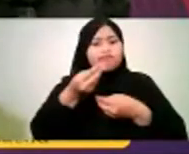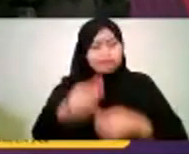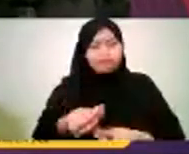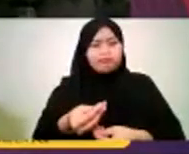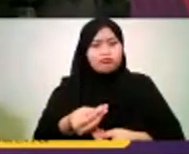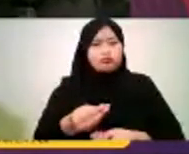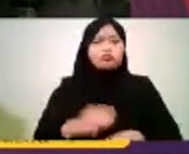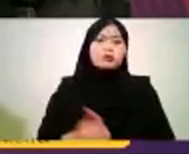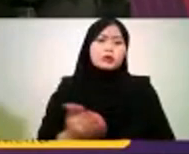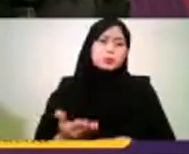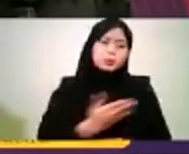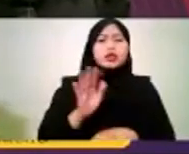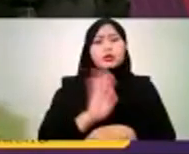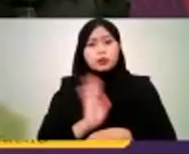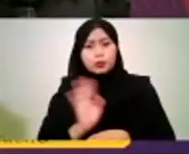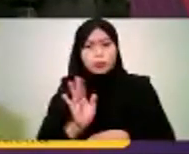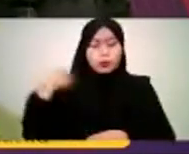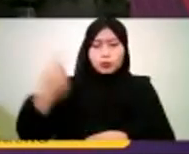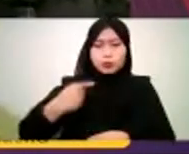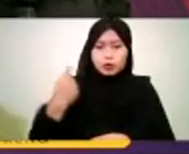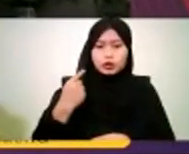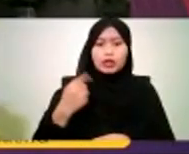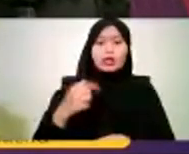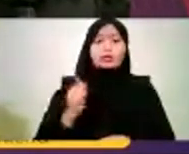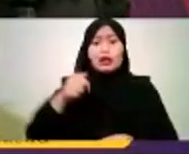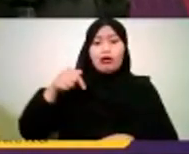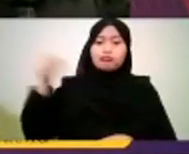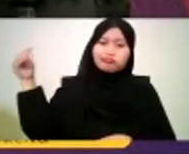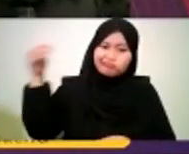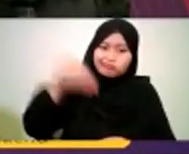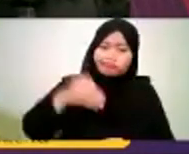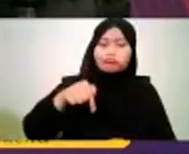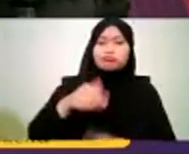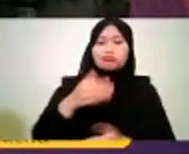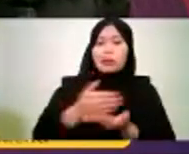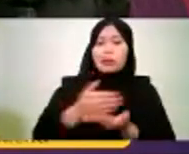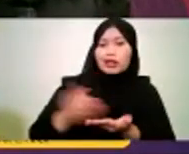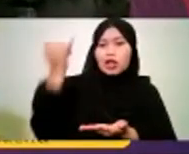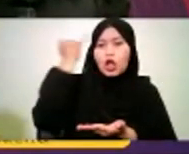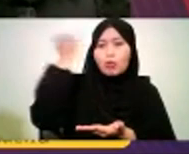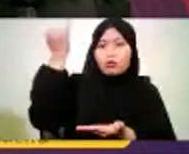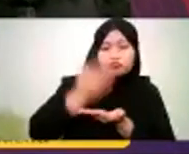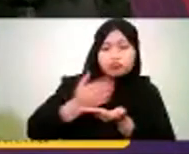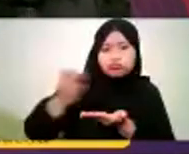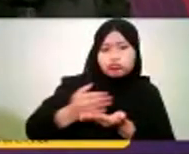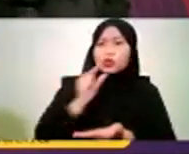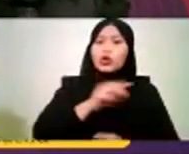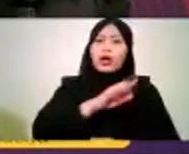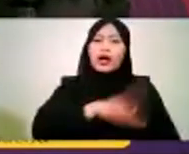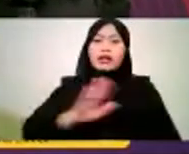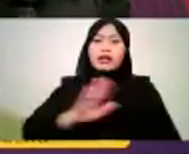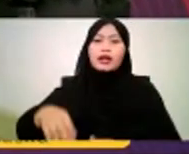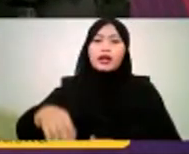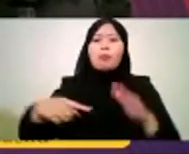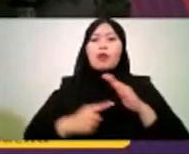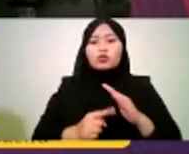kesibukan harian untuk bisa berbagi pengetahuan kepada adik-adik mahasiswa dan juga segenap